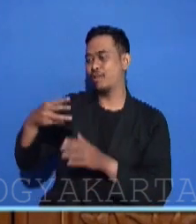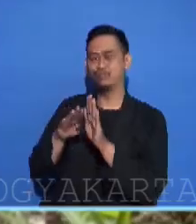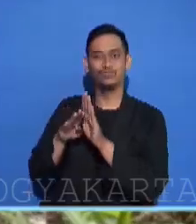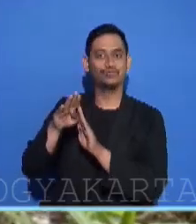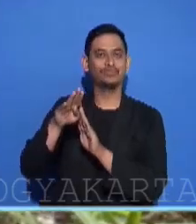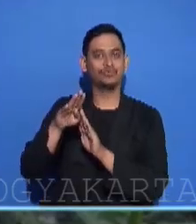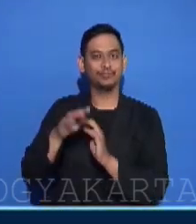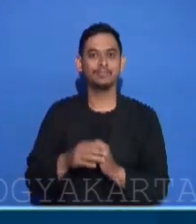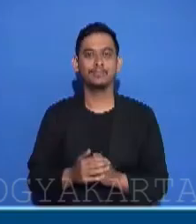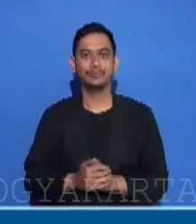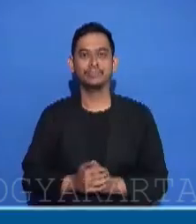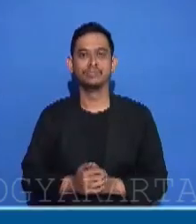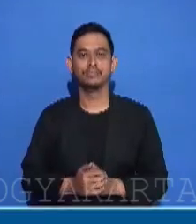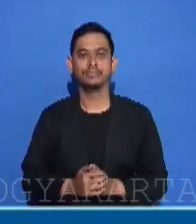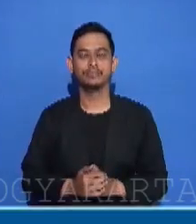Inggil